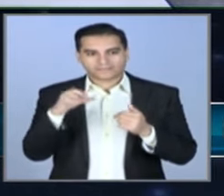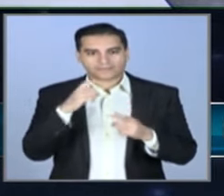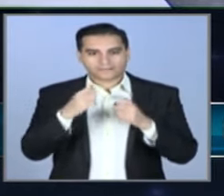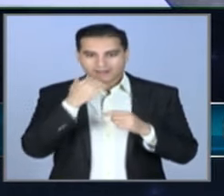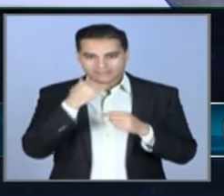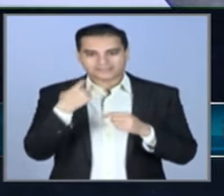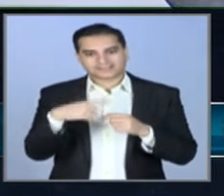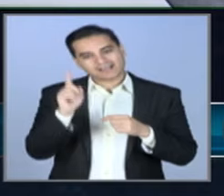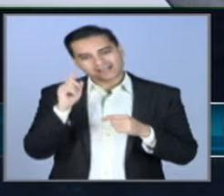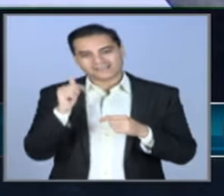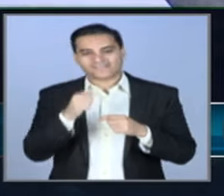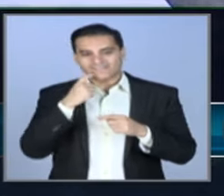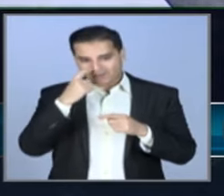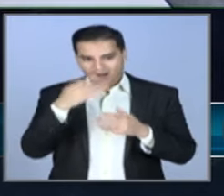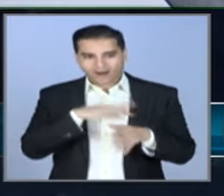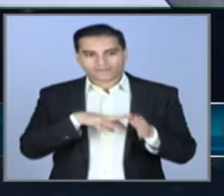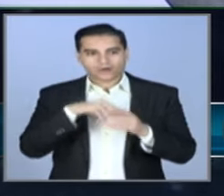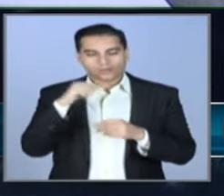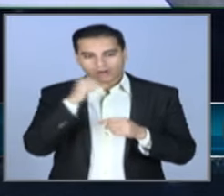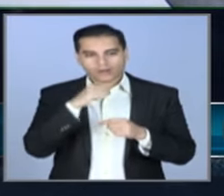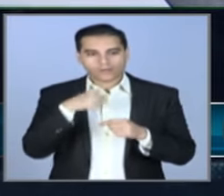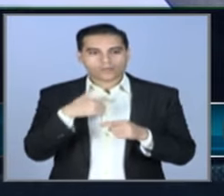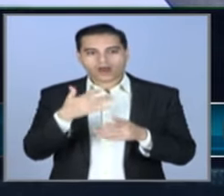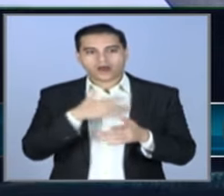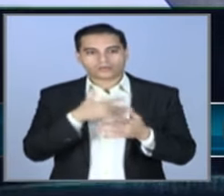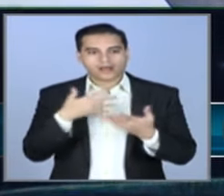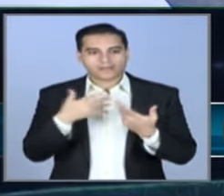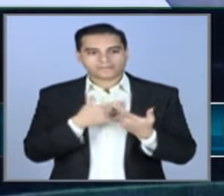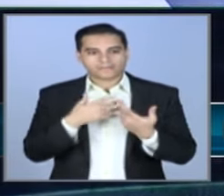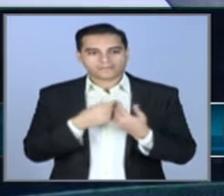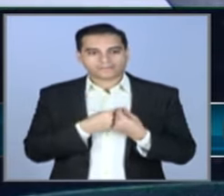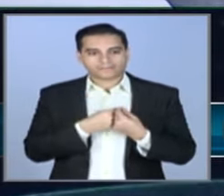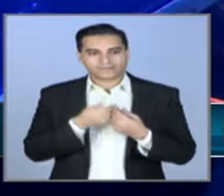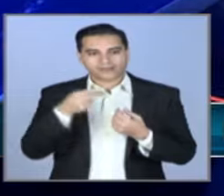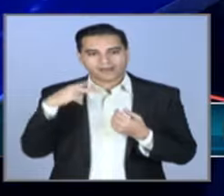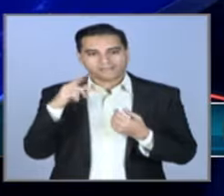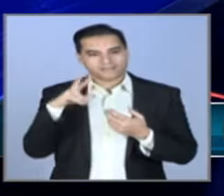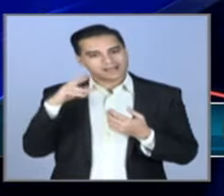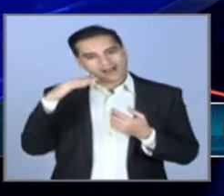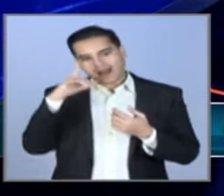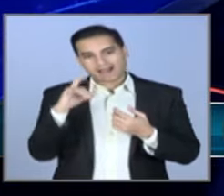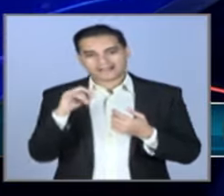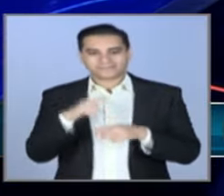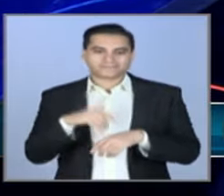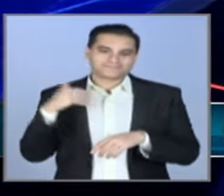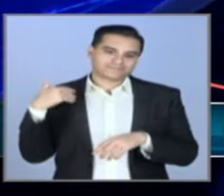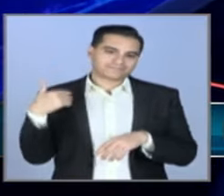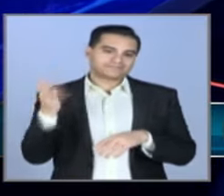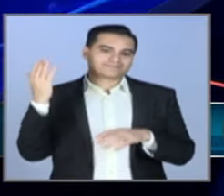الأهلي. صح. من هو الفنان الراحل صاحب أغنية وحياة قلبي وأفراحه؟ عبد الحليم حافظ.